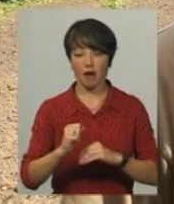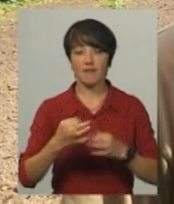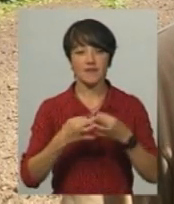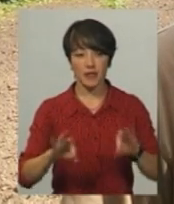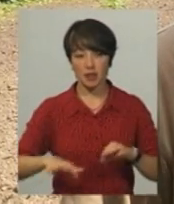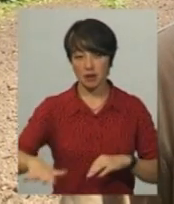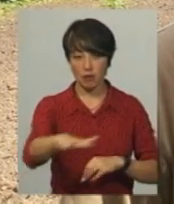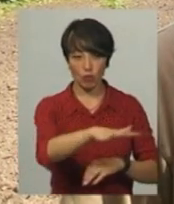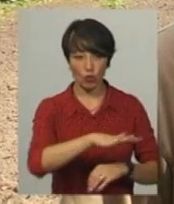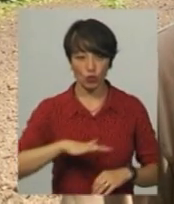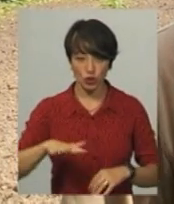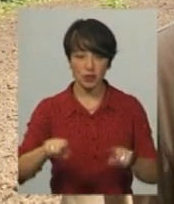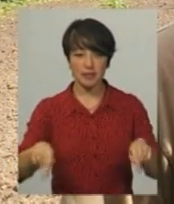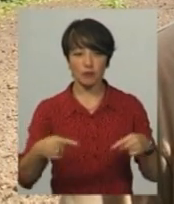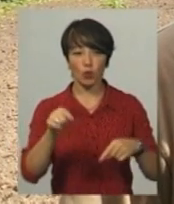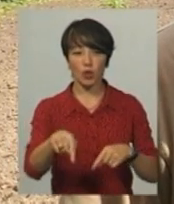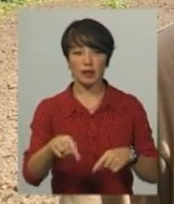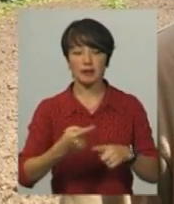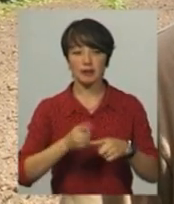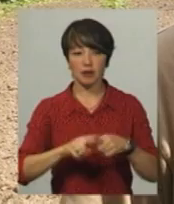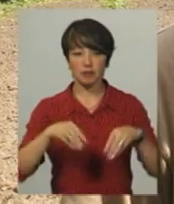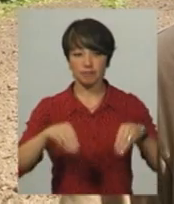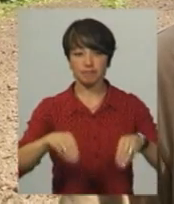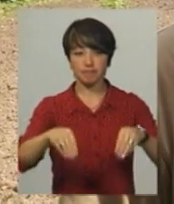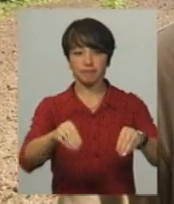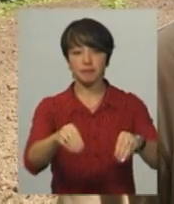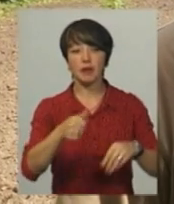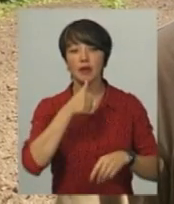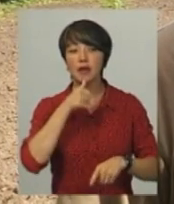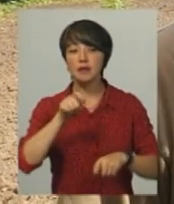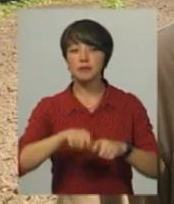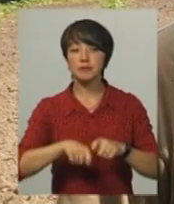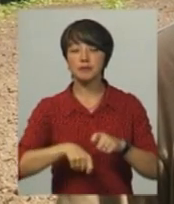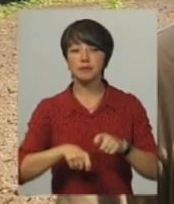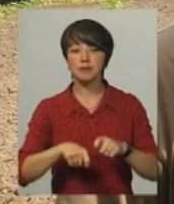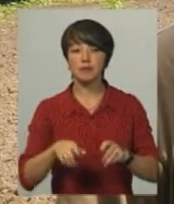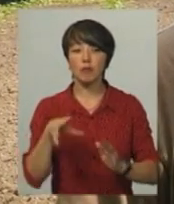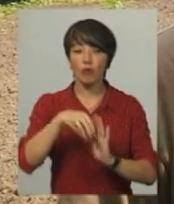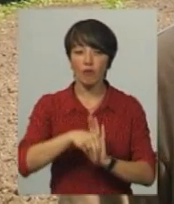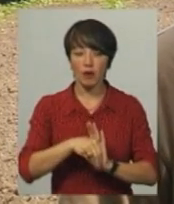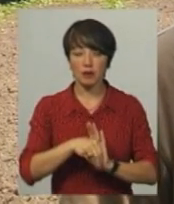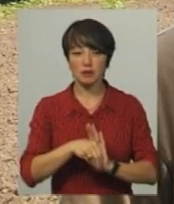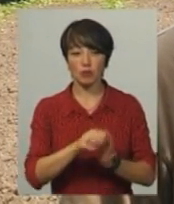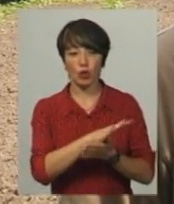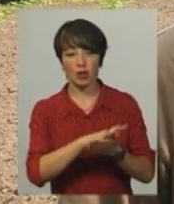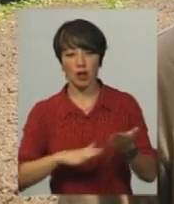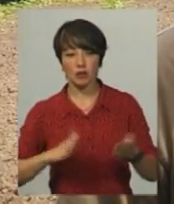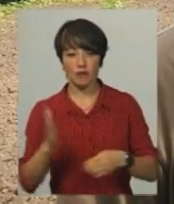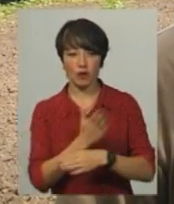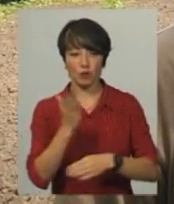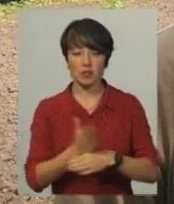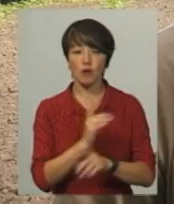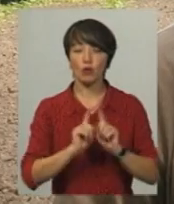на якій створили дану плантацію для того, щоб впровадити її в подальшому